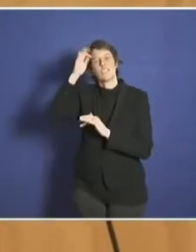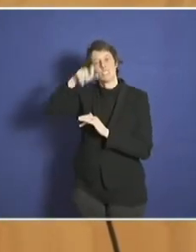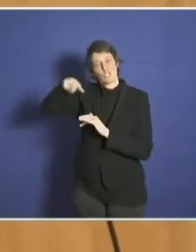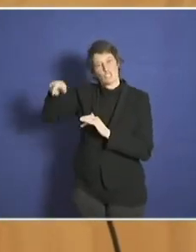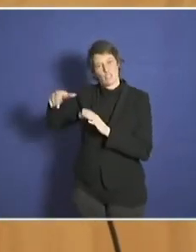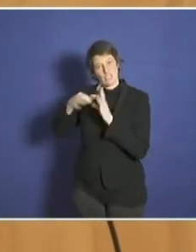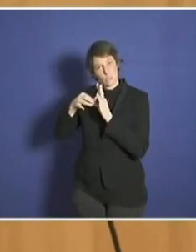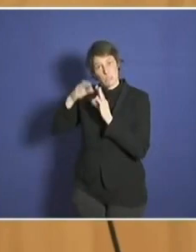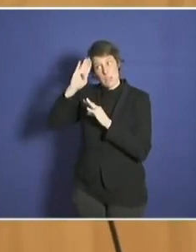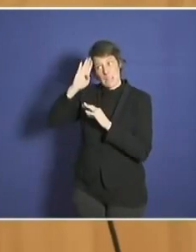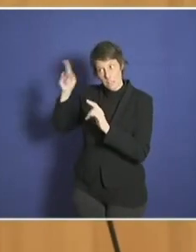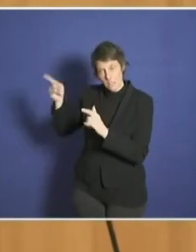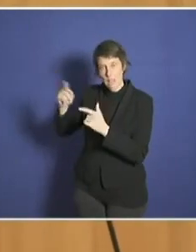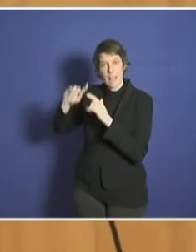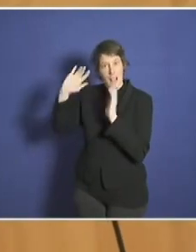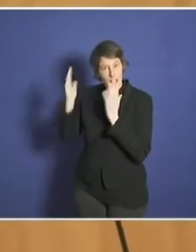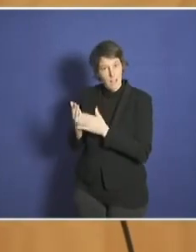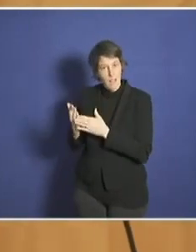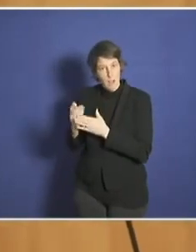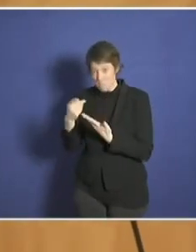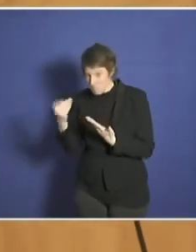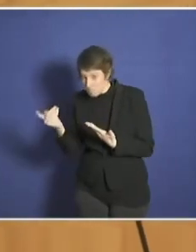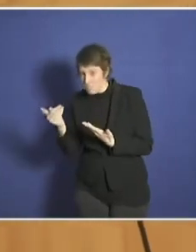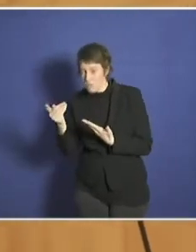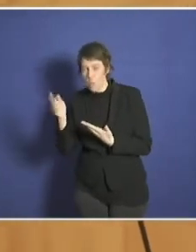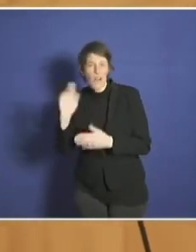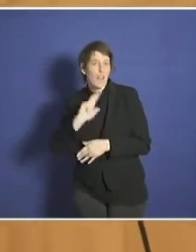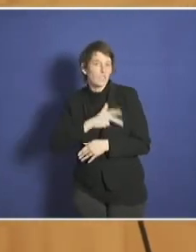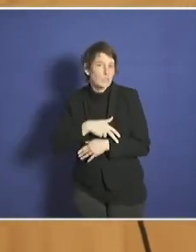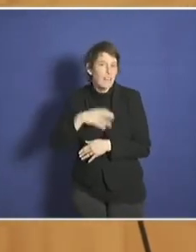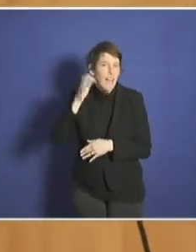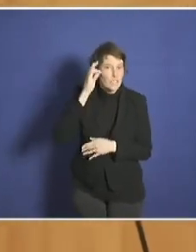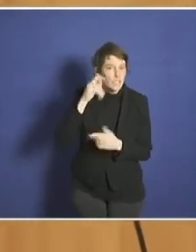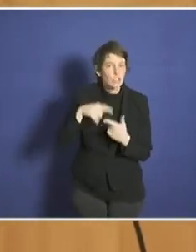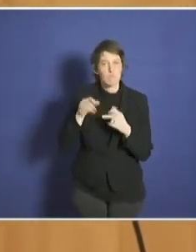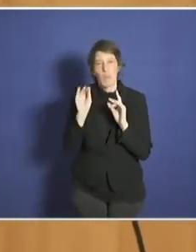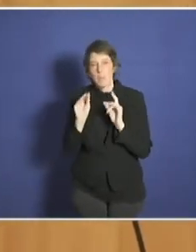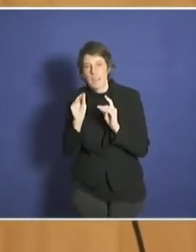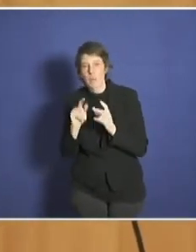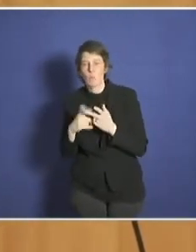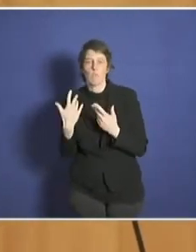auf Irland und auch allgemein Sozialwissenschaftler, Pädagogen,